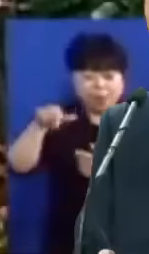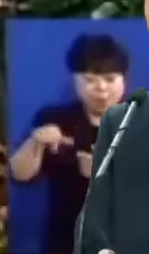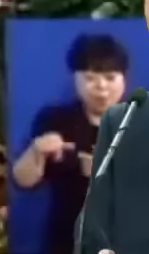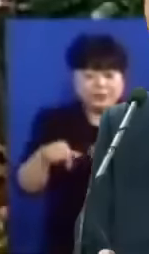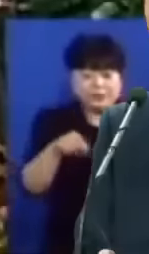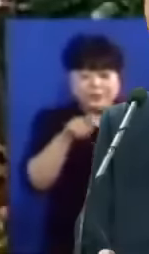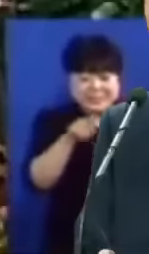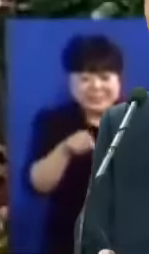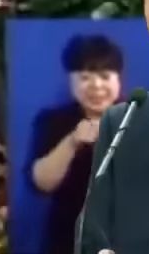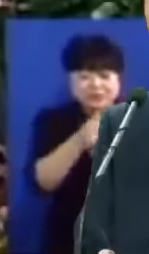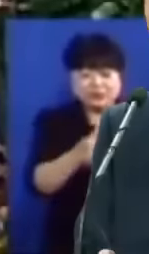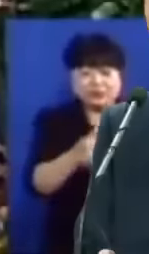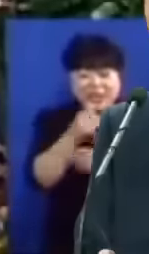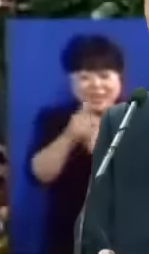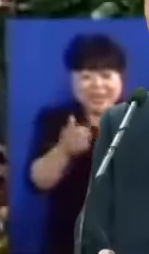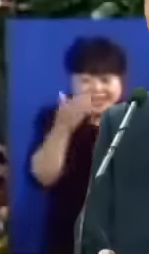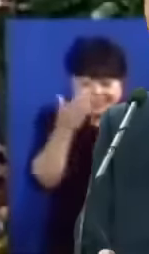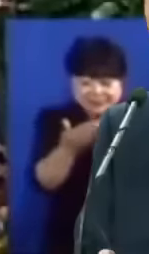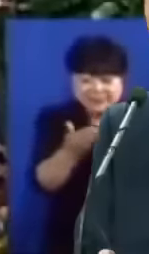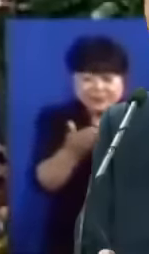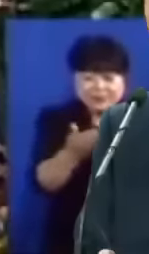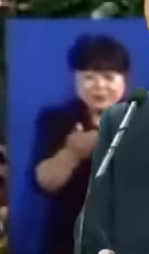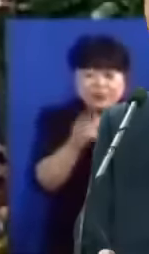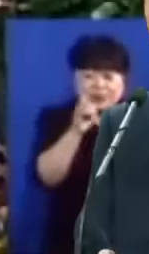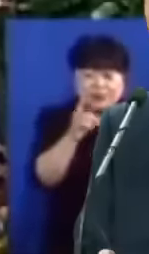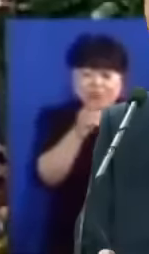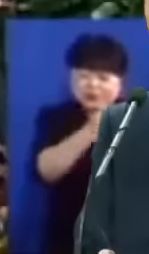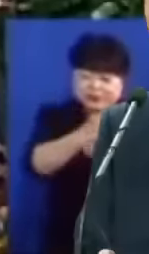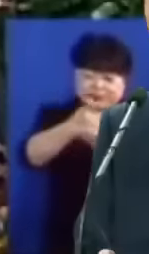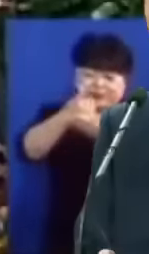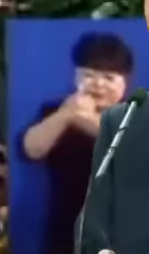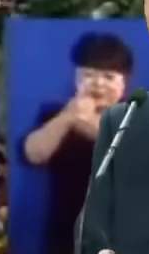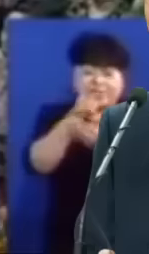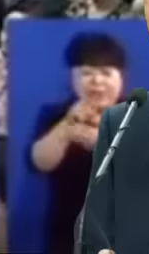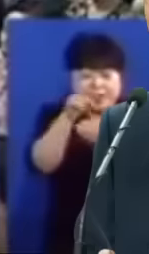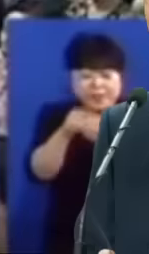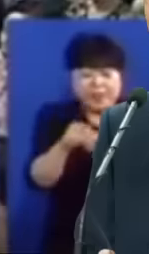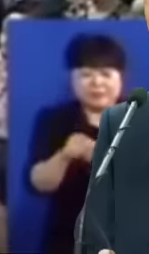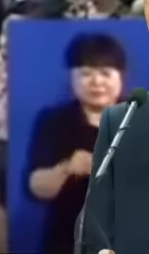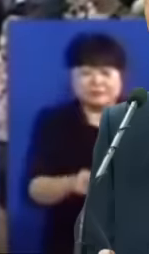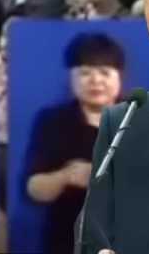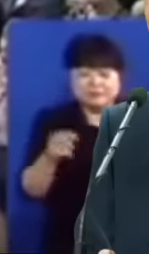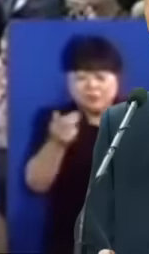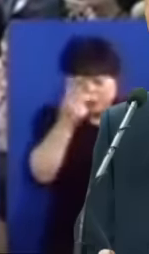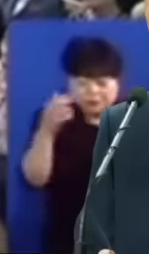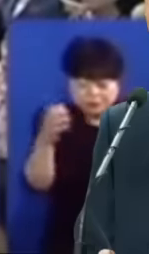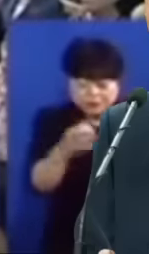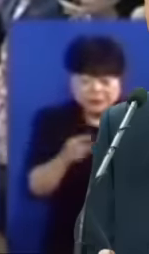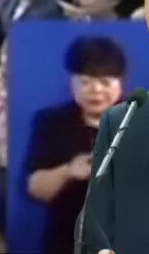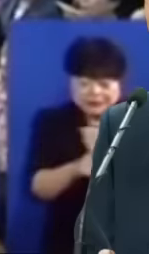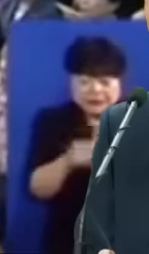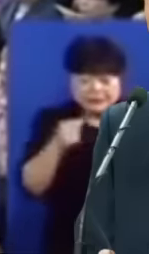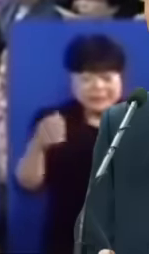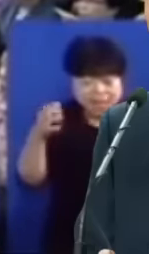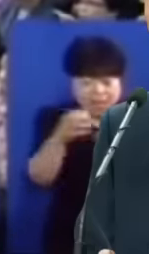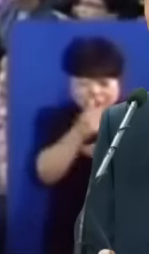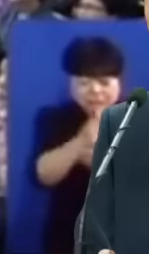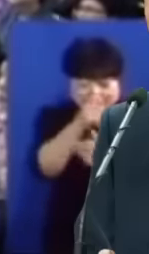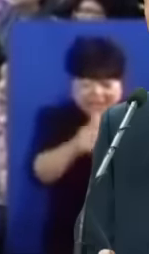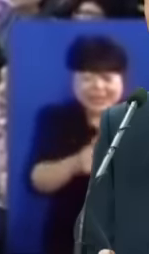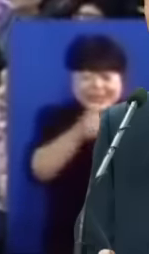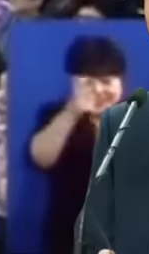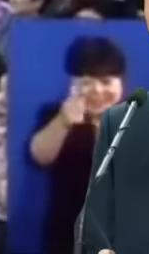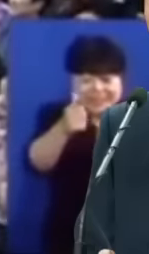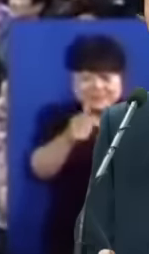29절로 30절에 주 곧 우리 하나님은 유일한 주시라 내 마음을 다하고 목숨을 다하고 뜻을 다하고 힘을 다하여 주 너희